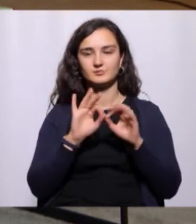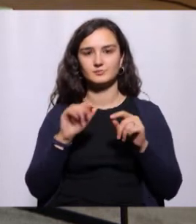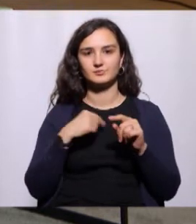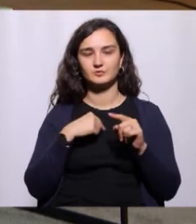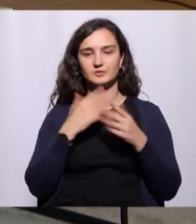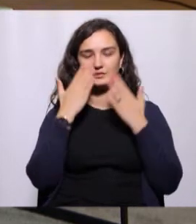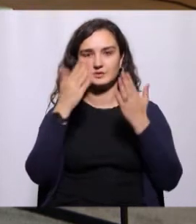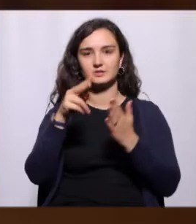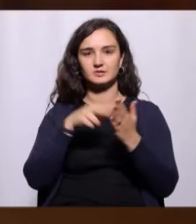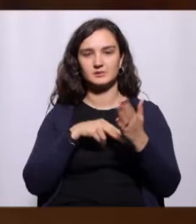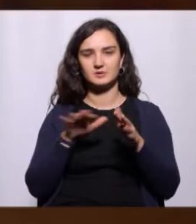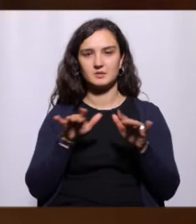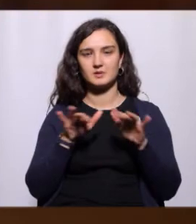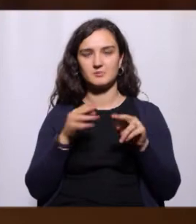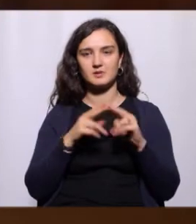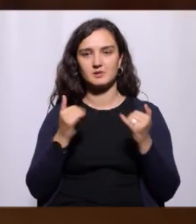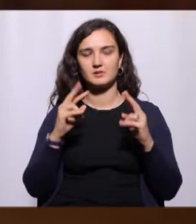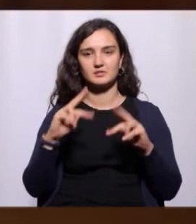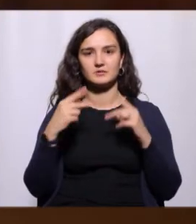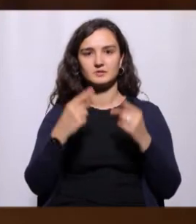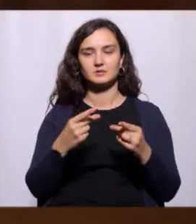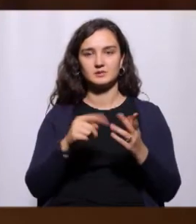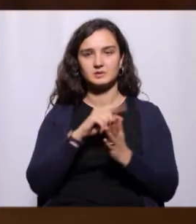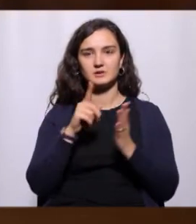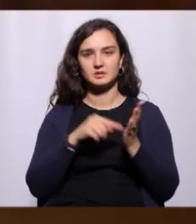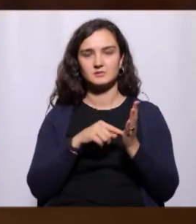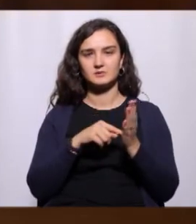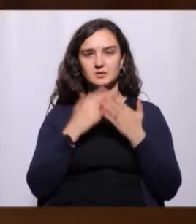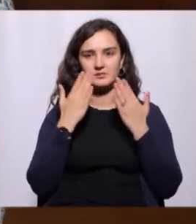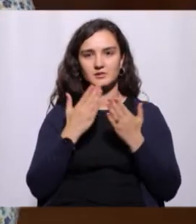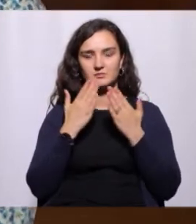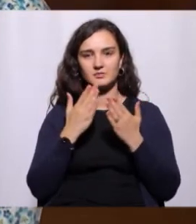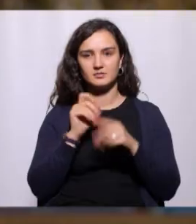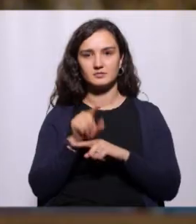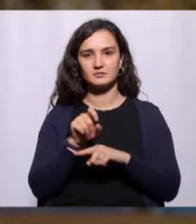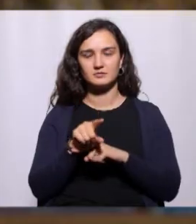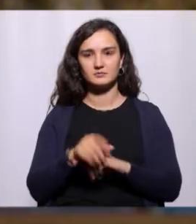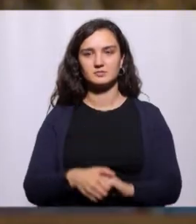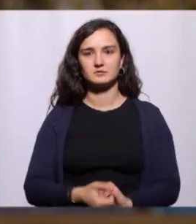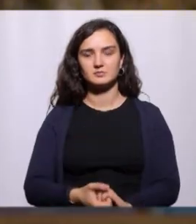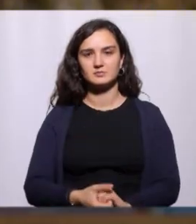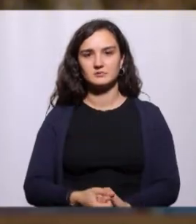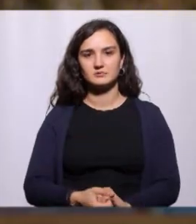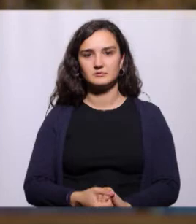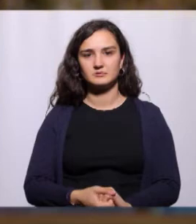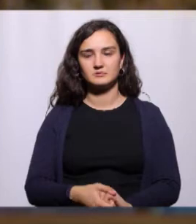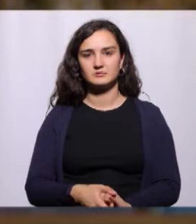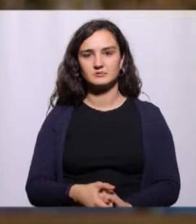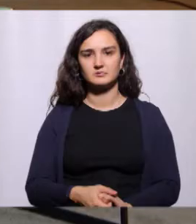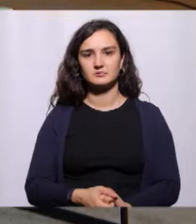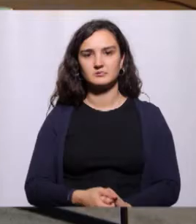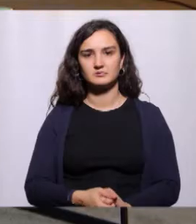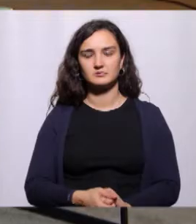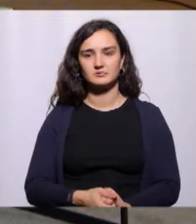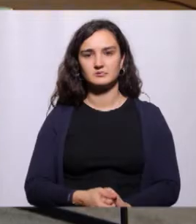our reading activity. ახლა კი გადავიდეთ კითხვის დავალებაზე. So, Mr. Carter, the ways